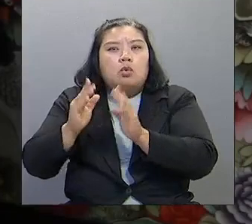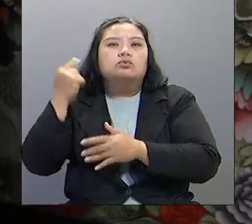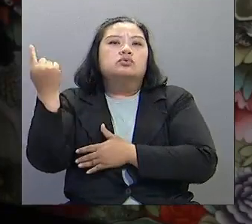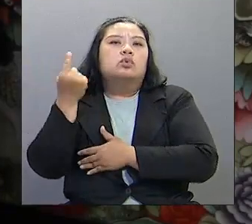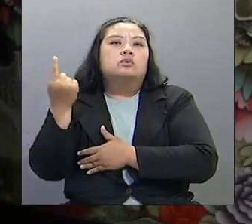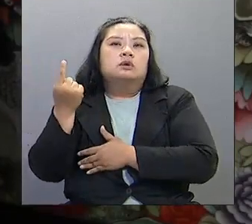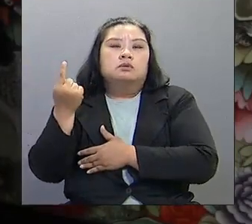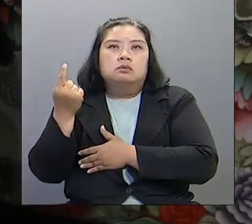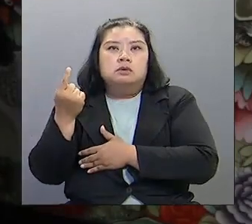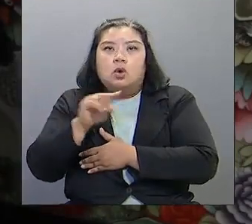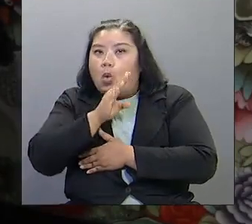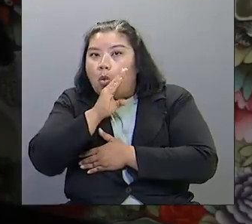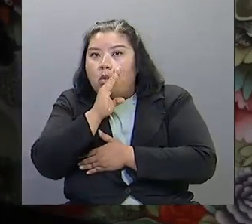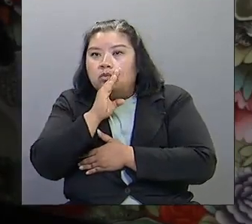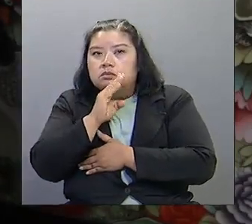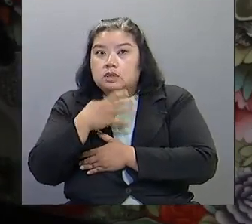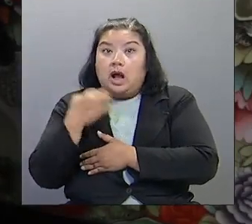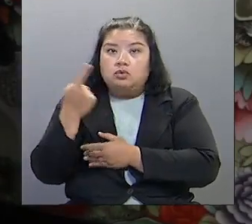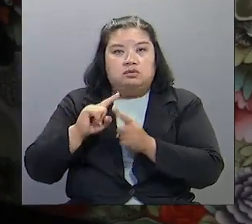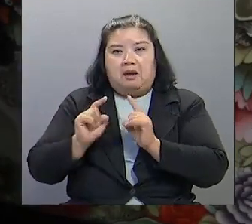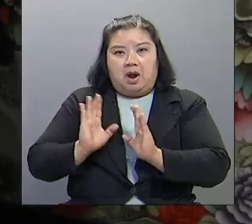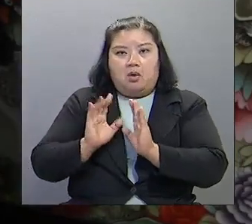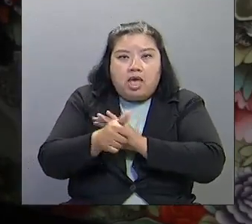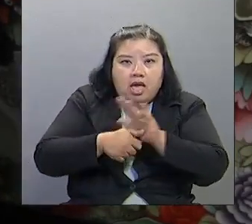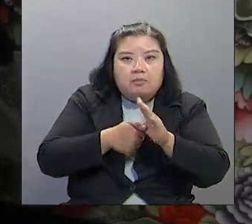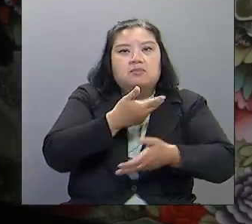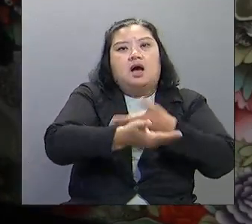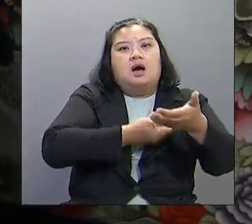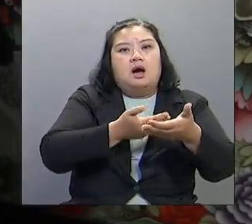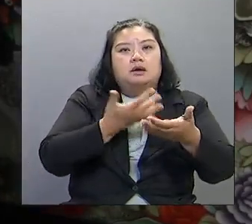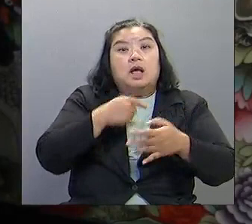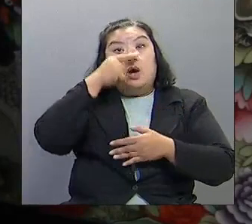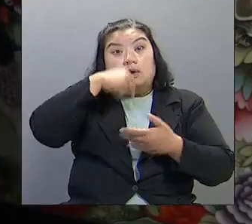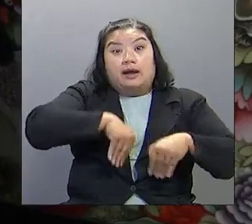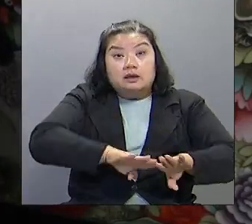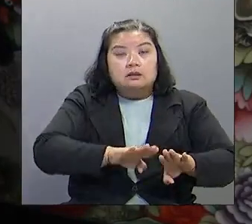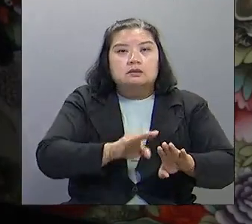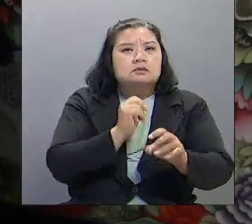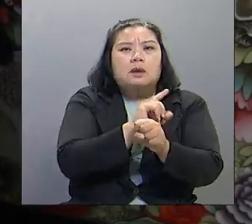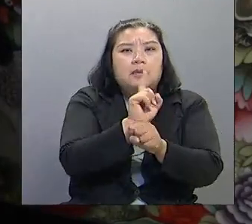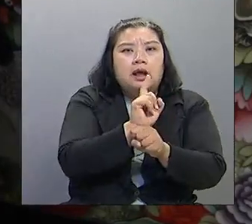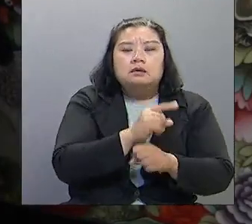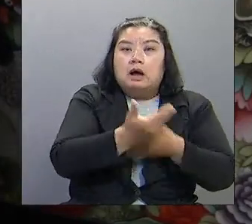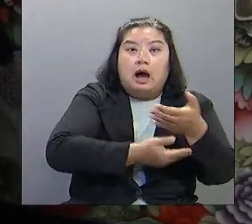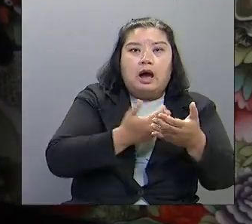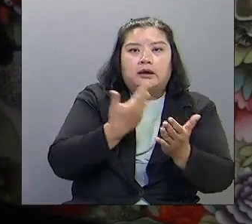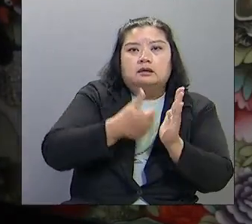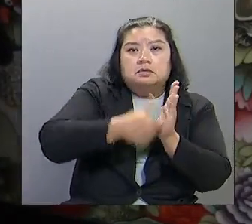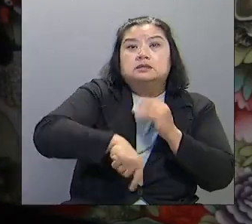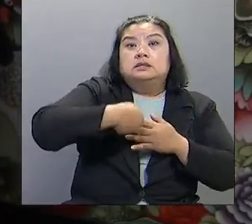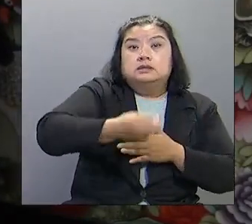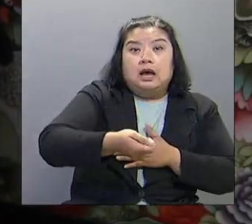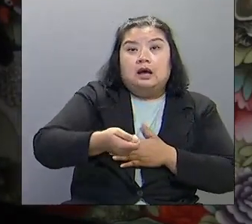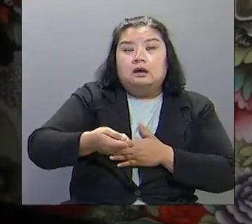งทุนค้าขายค่ะในระยะยาวคนค้าขายเป็นคนไทยเองแท้ๆที่เกิดการเสียภาษีค่ะน่าจ